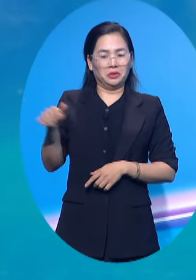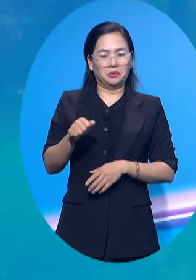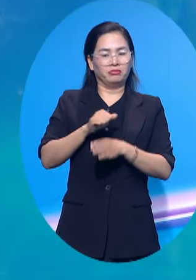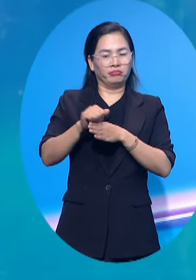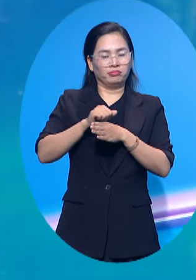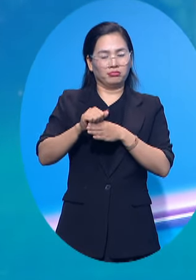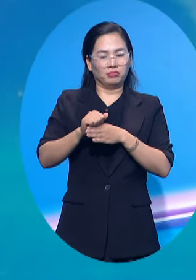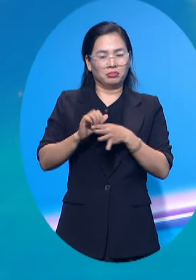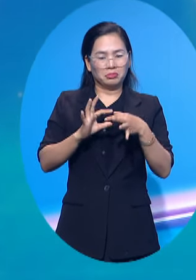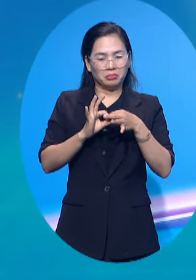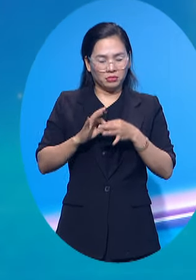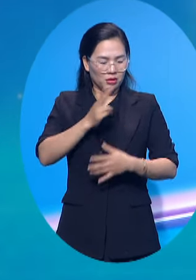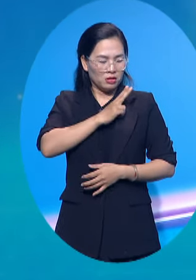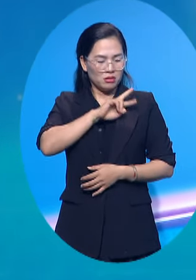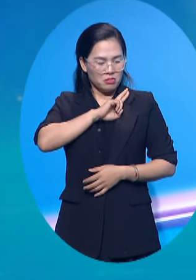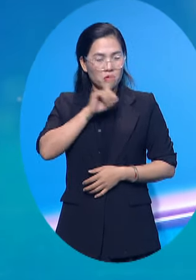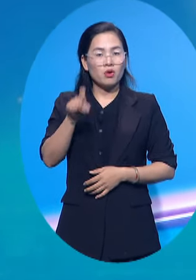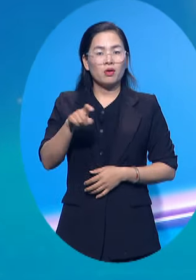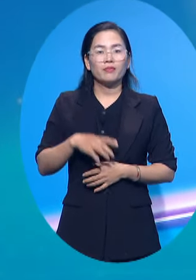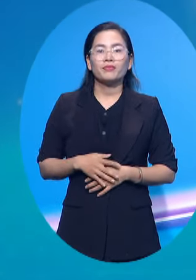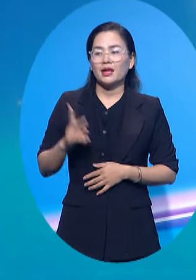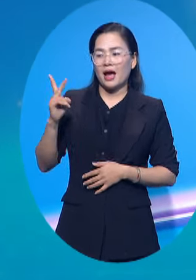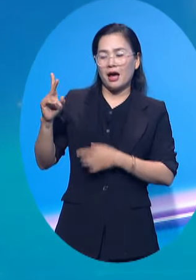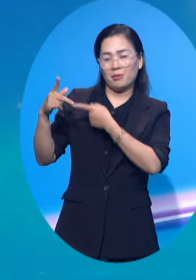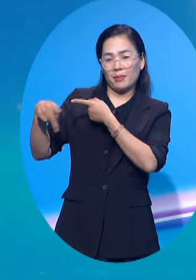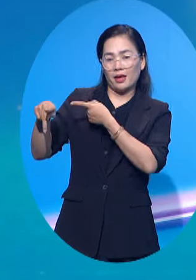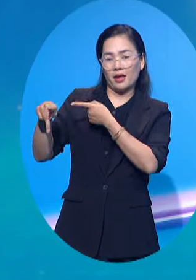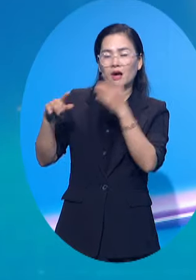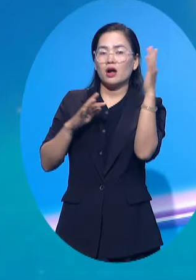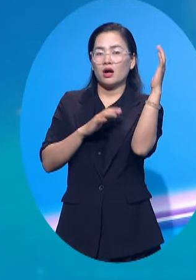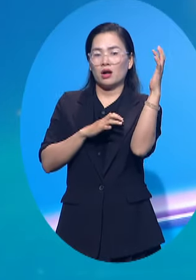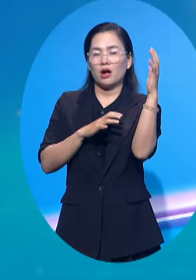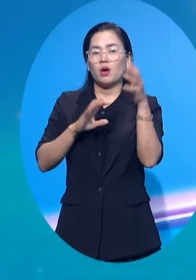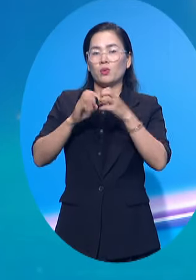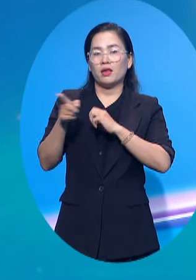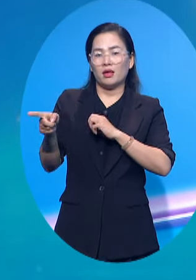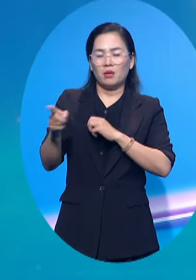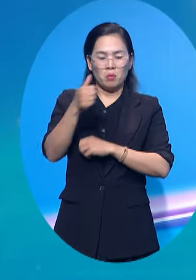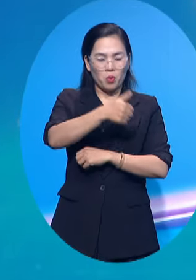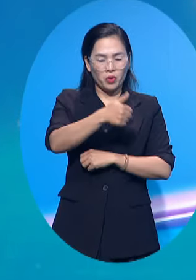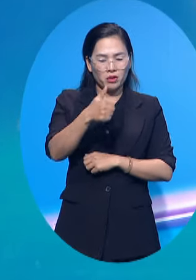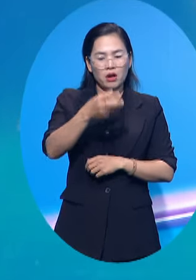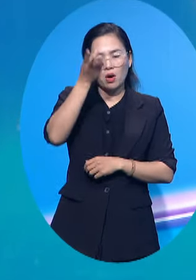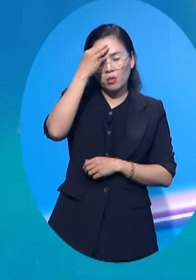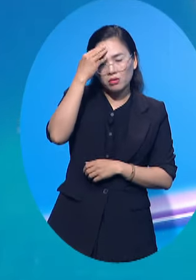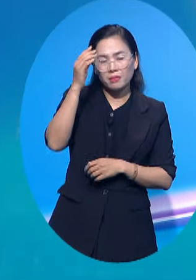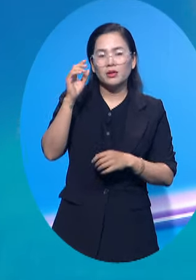liền mạch và cá nhân hóa cao. Hãng công nghệ hàng đầu HP đang thay đổi cách con người học tập, làm việc và giải trí hàng